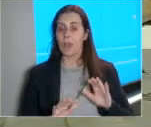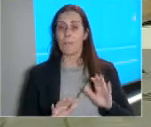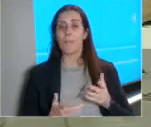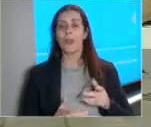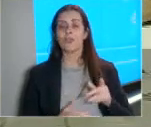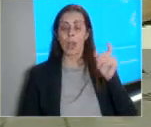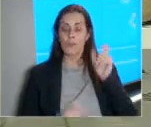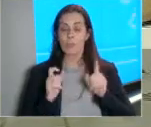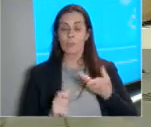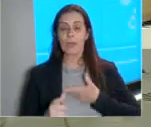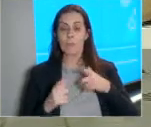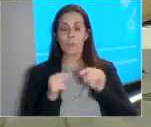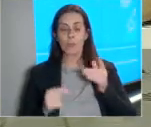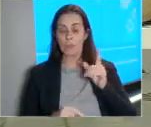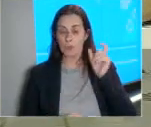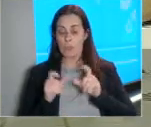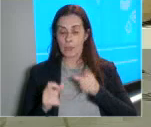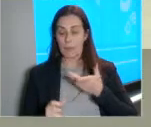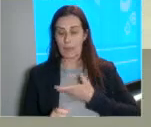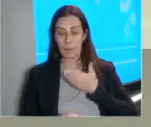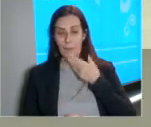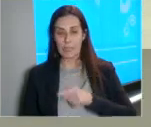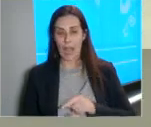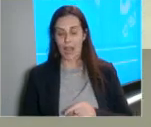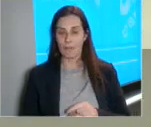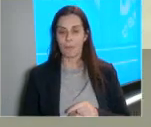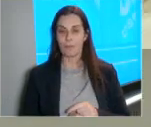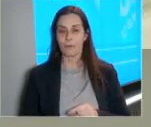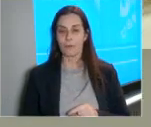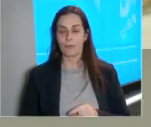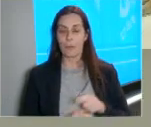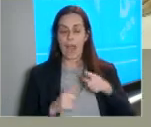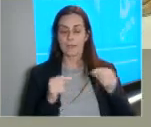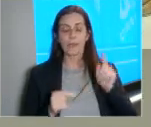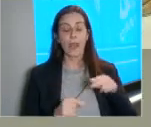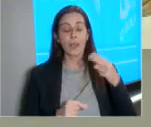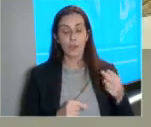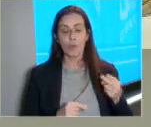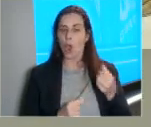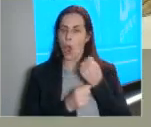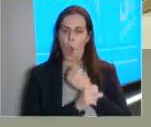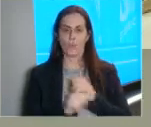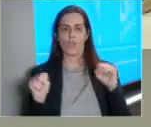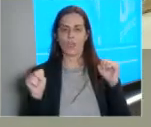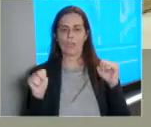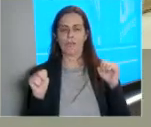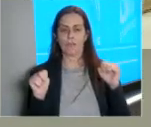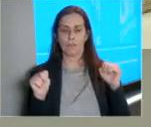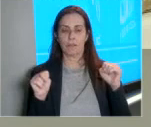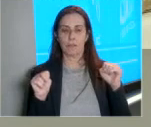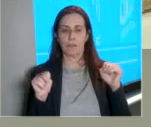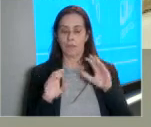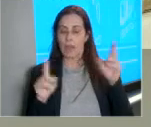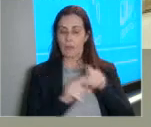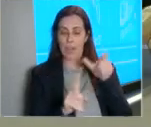שמגיע לאנשים בעזה, או מה שמגיע לאנשים בישראל, עזה צריכה להיות חופשית לגמרי, להסיר